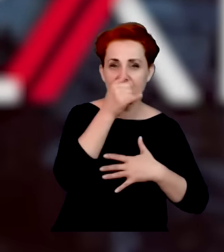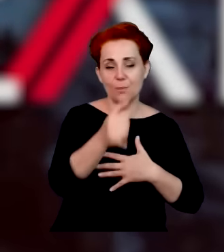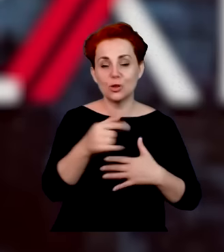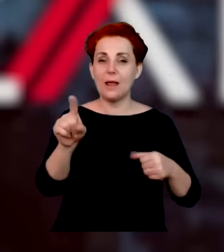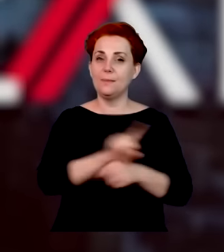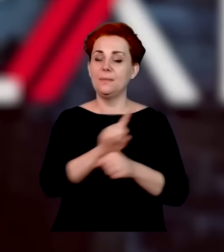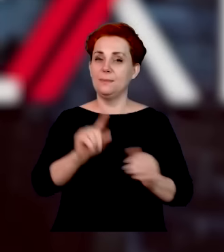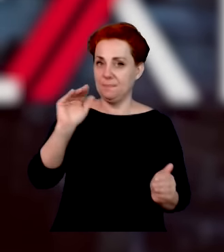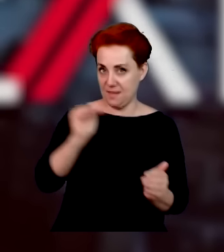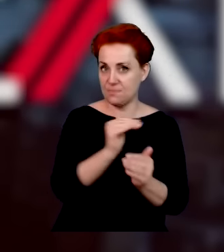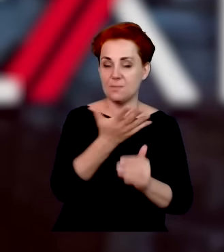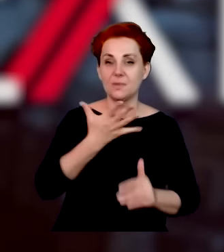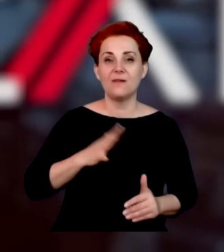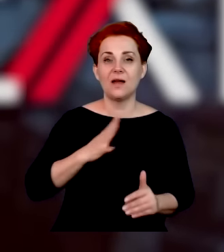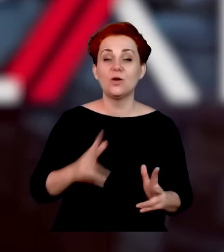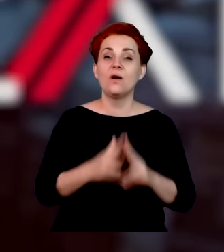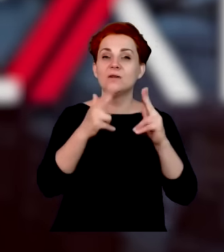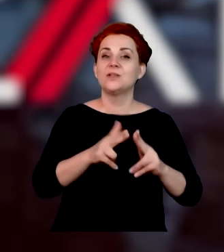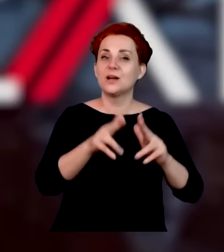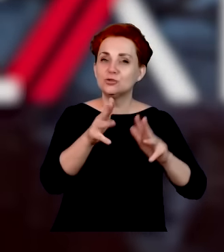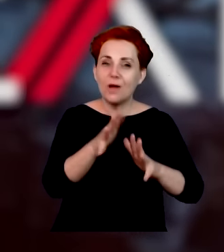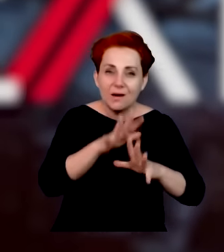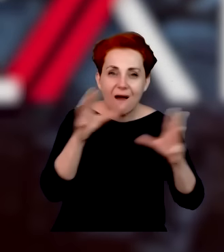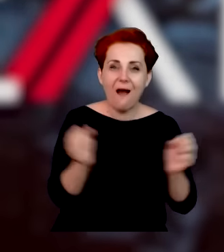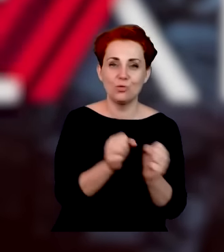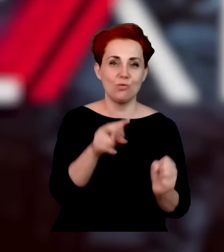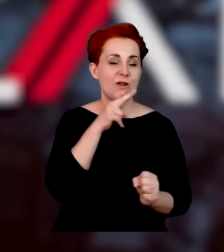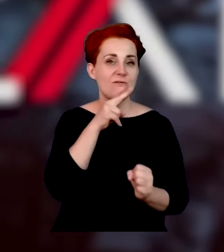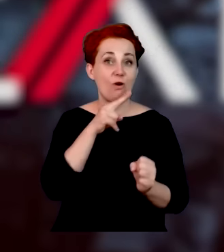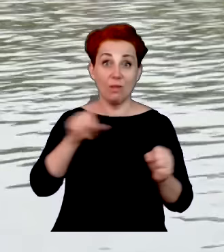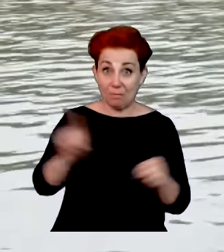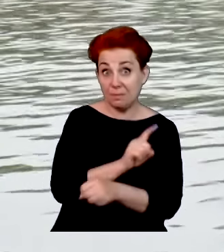minimalizować. Podczas akcji ratunkowych na wodzie i tak jest ogromne.